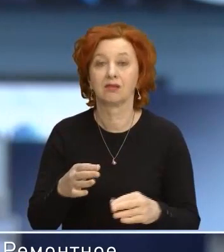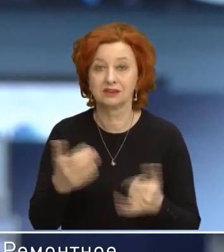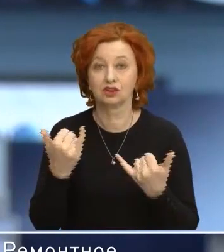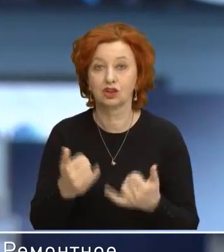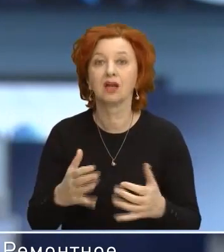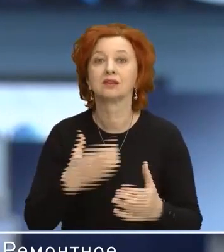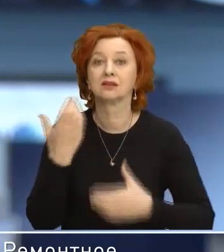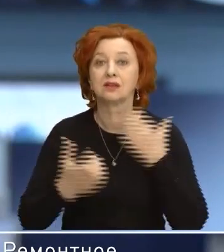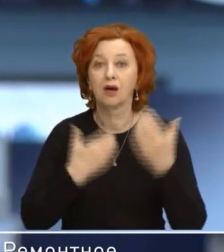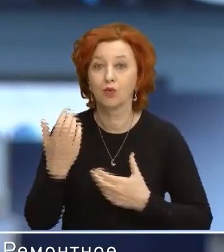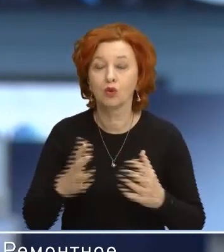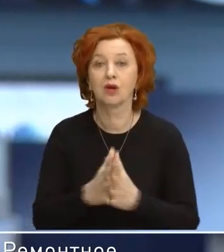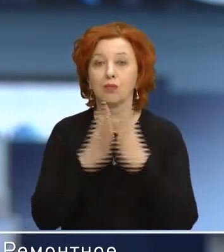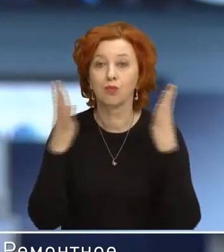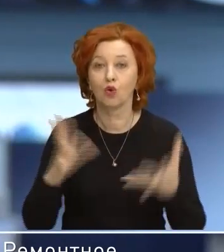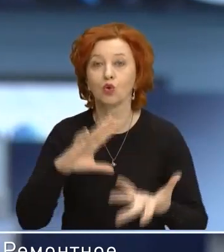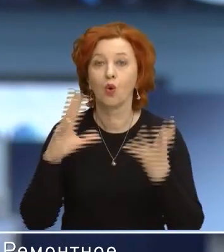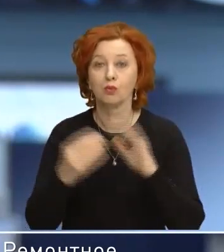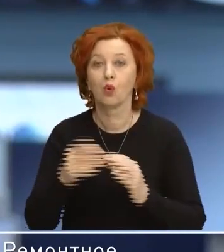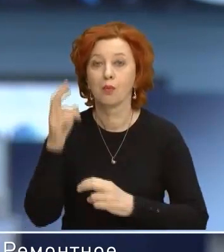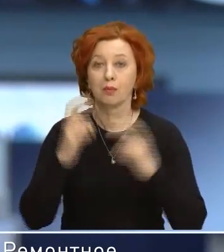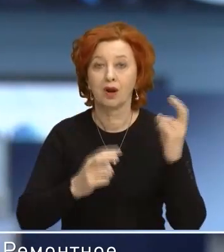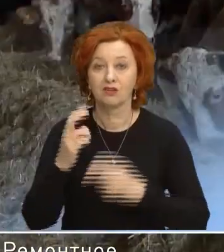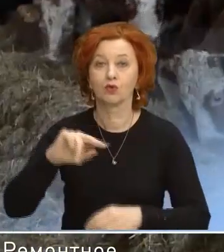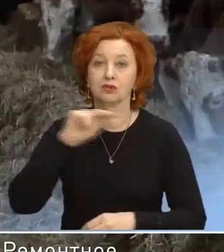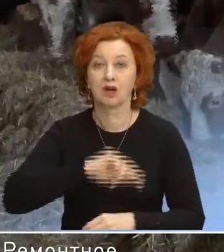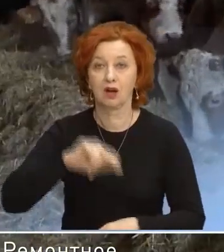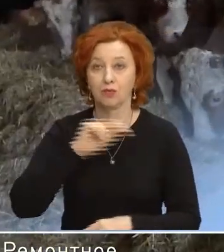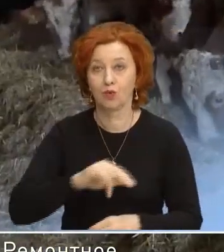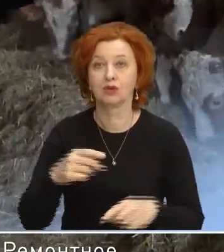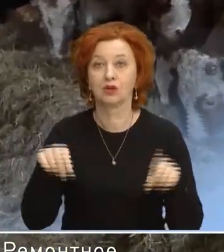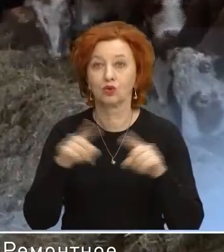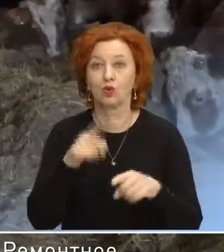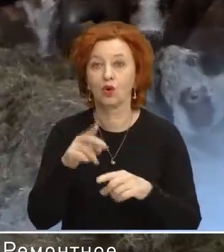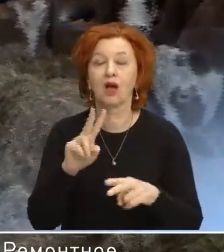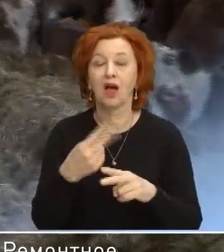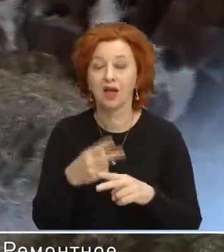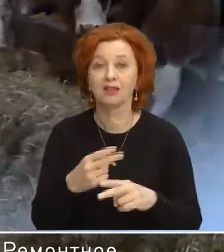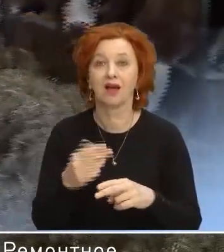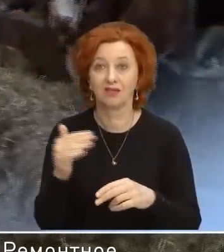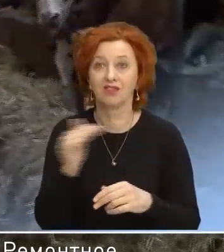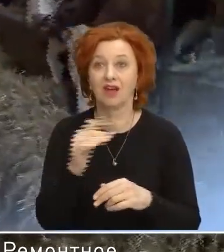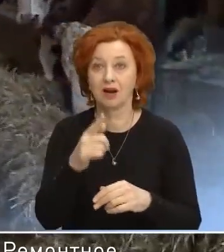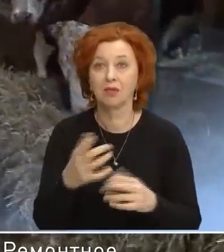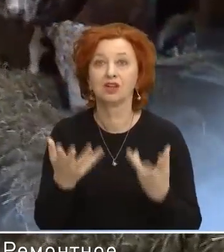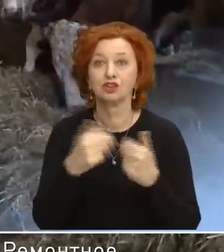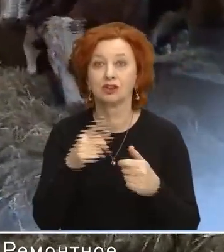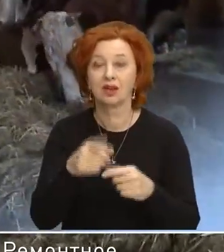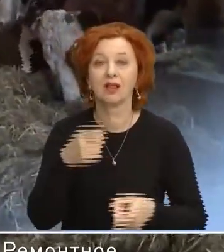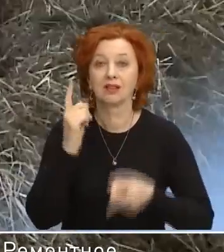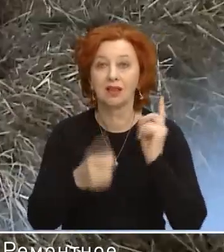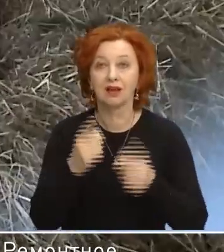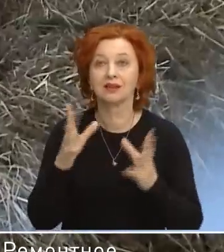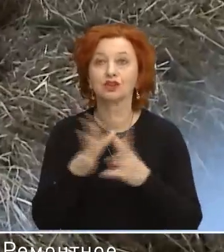Сейчас готовы увеличивать и объемы производства, и темпы работ. Эта ферма именно такая, какой принято считать настоящую